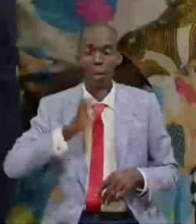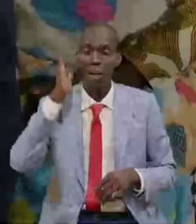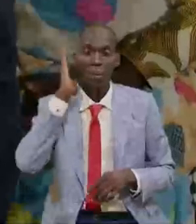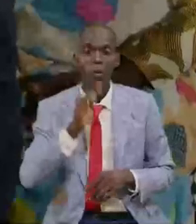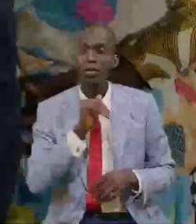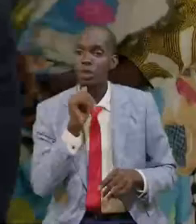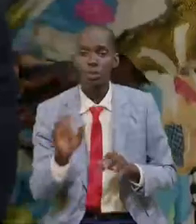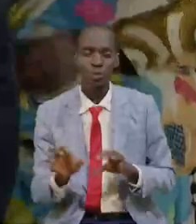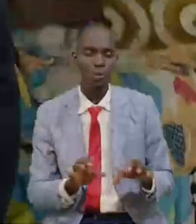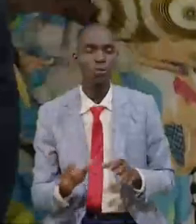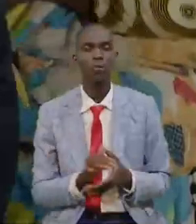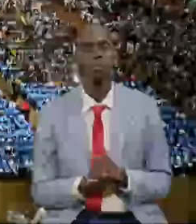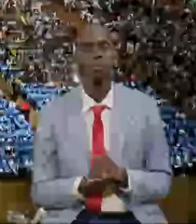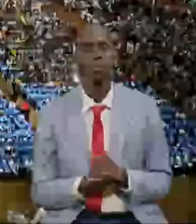faire.